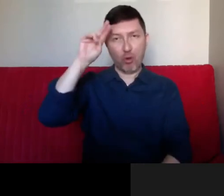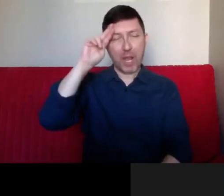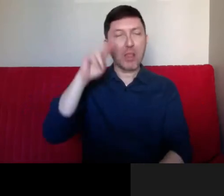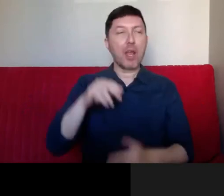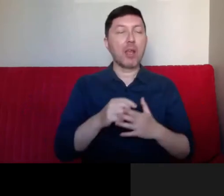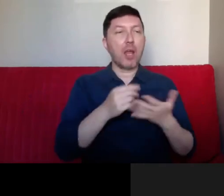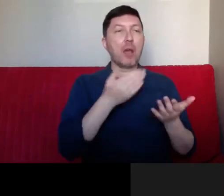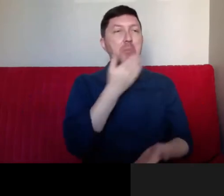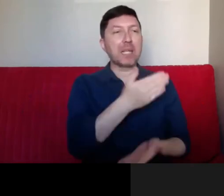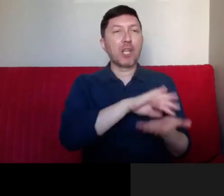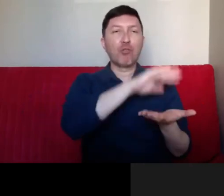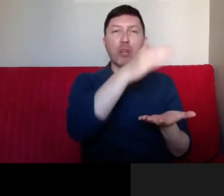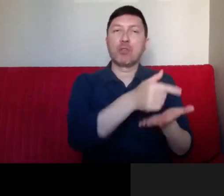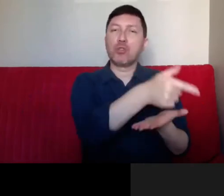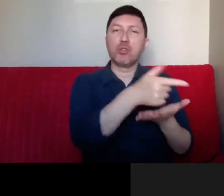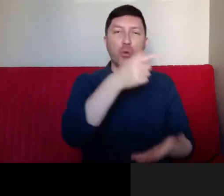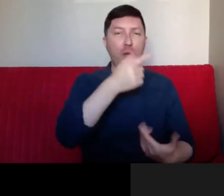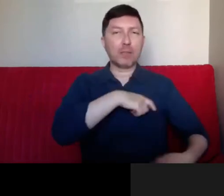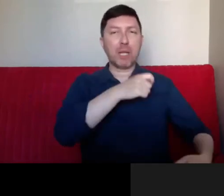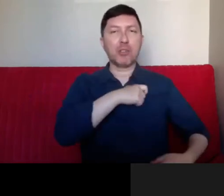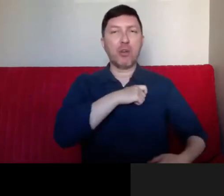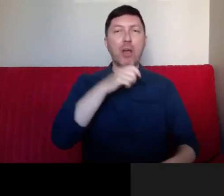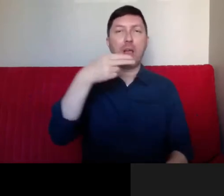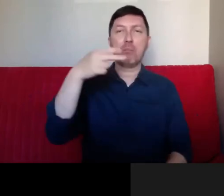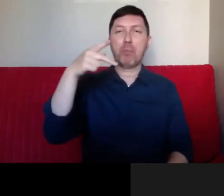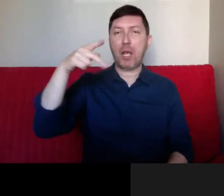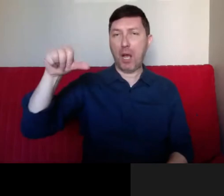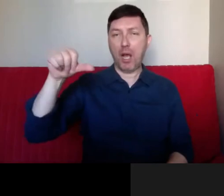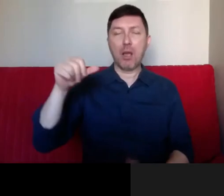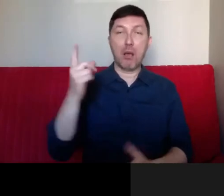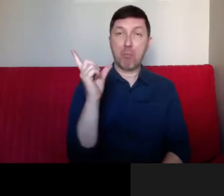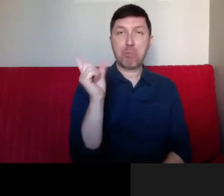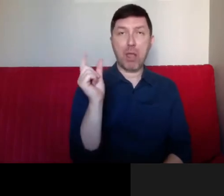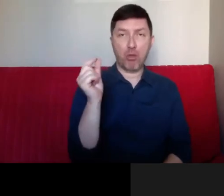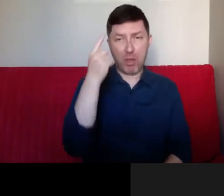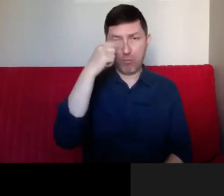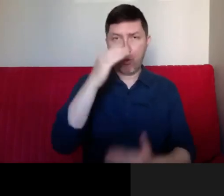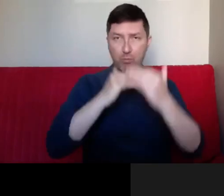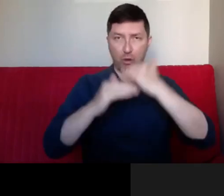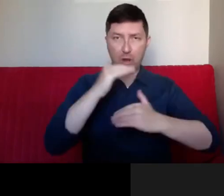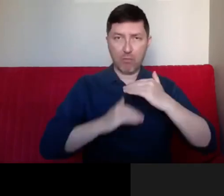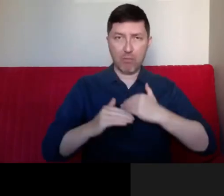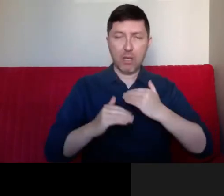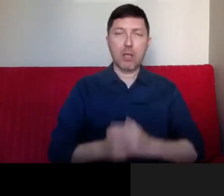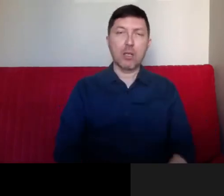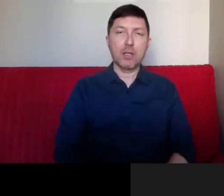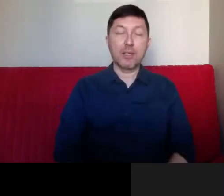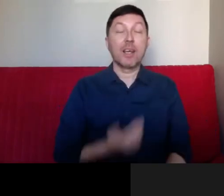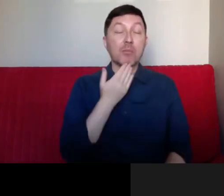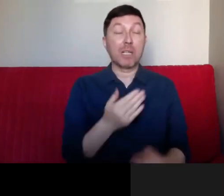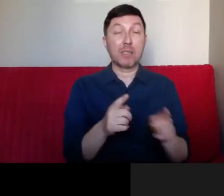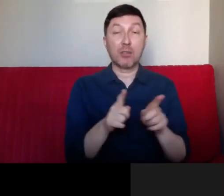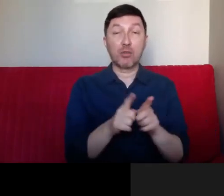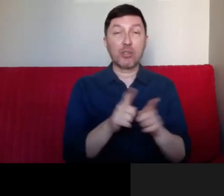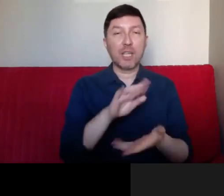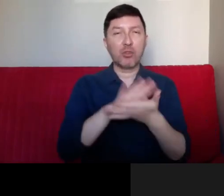espagnole Emplea qui fait partie de nos partenaires sur ce programme. Et puis, bien entendu, l'association